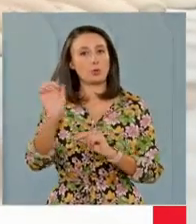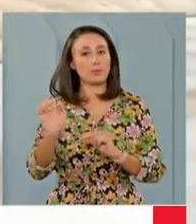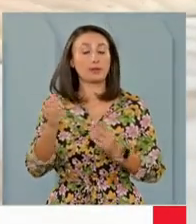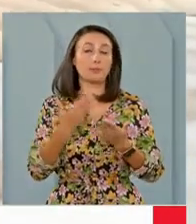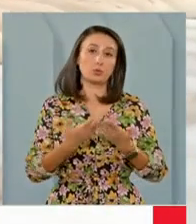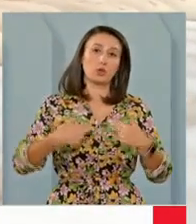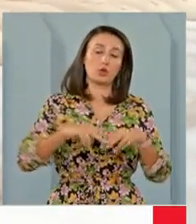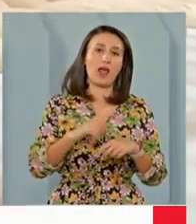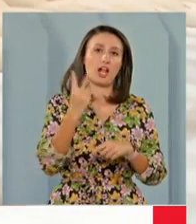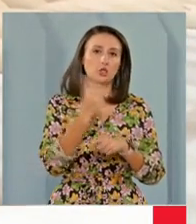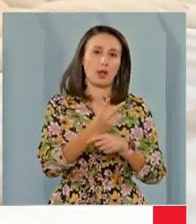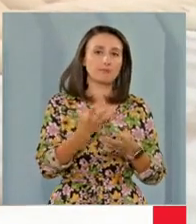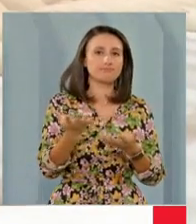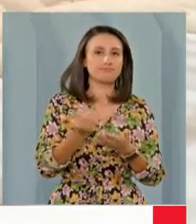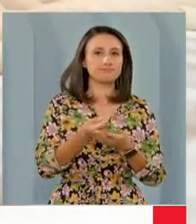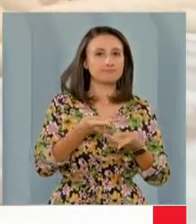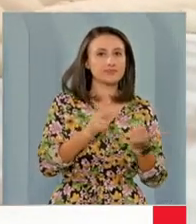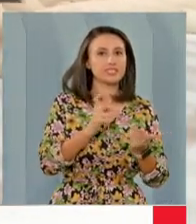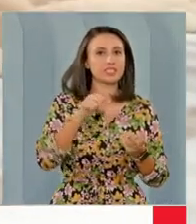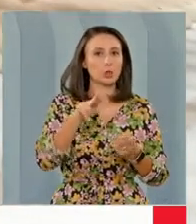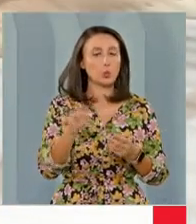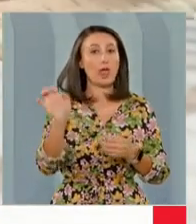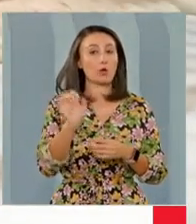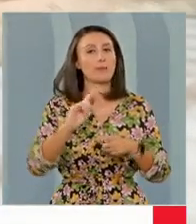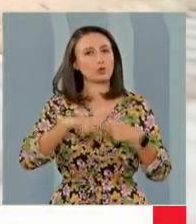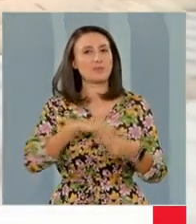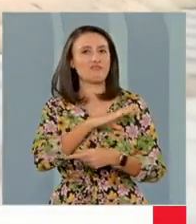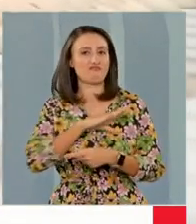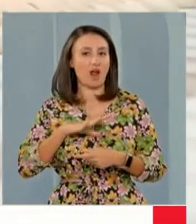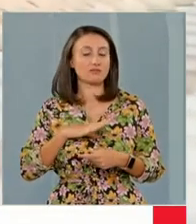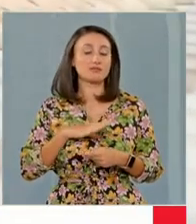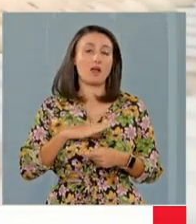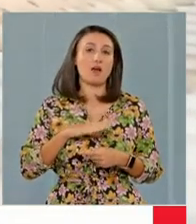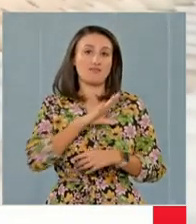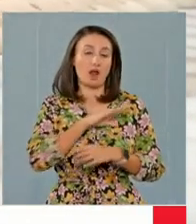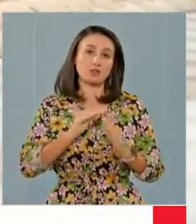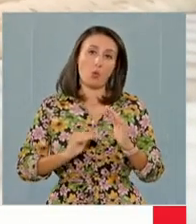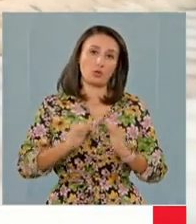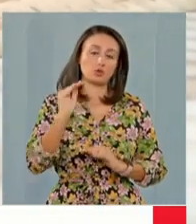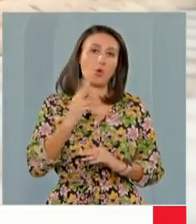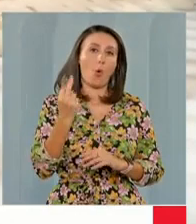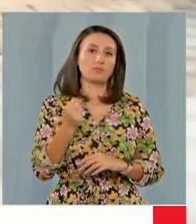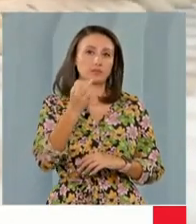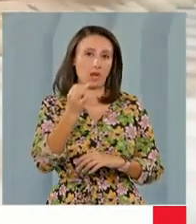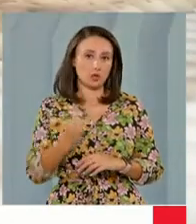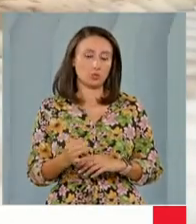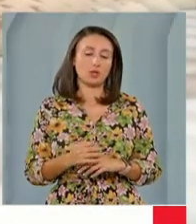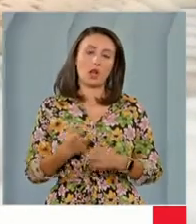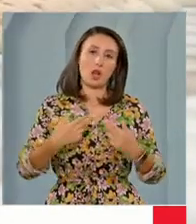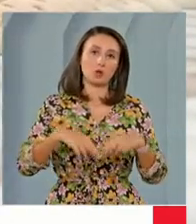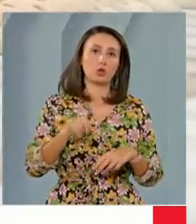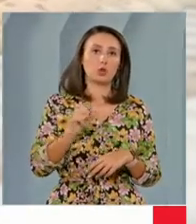noi suntem al doilea exportator de grâu din Europa după Franța în Franța prețuri au crescut numai cu 8% la noi cu aproape